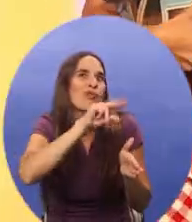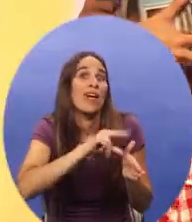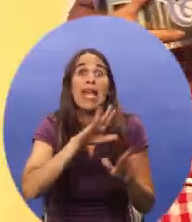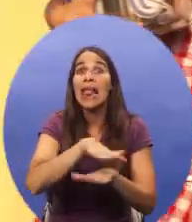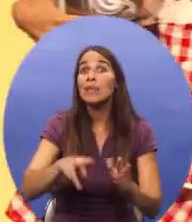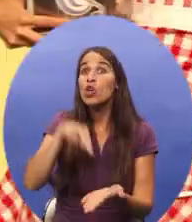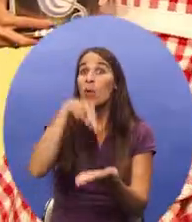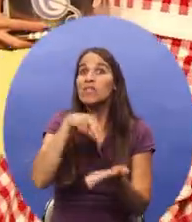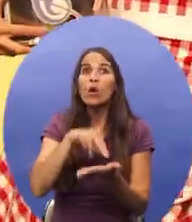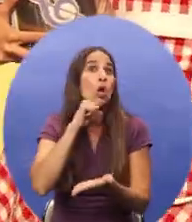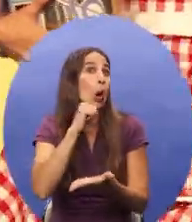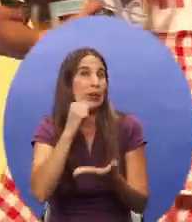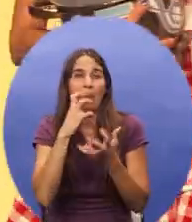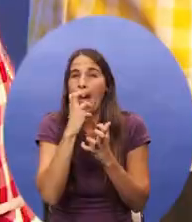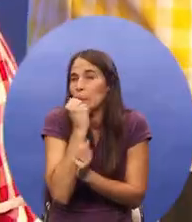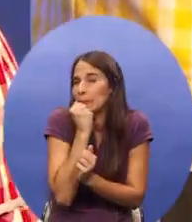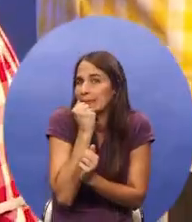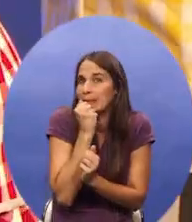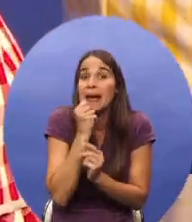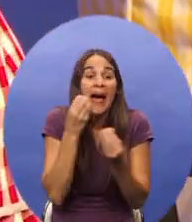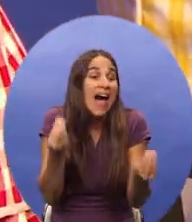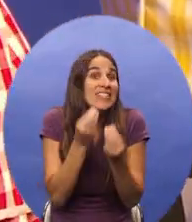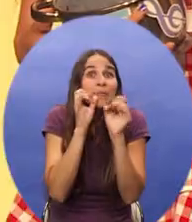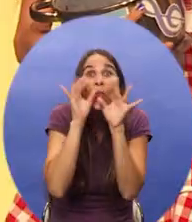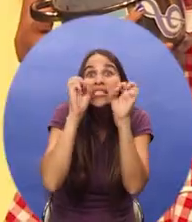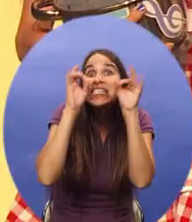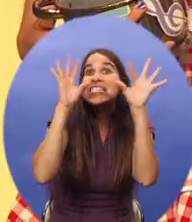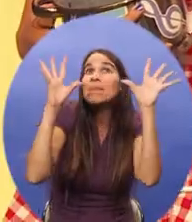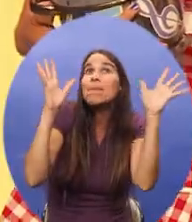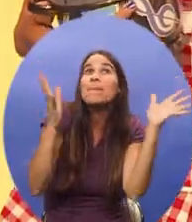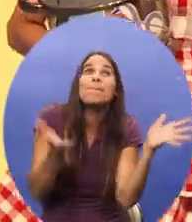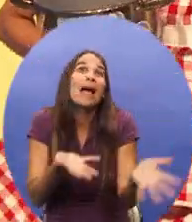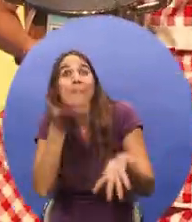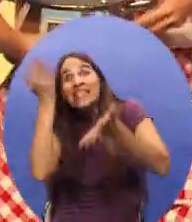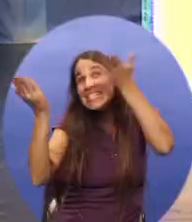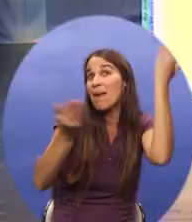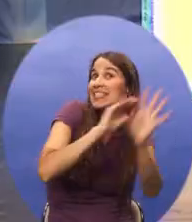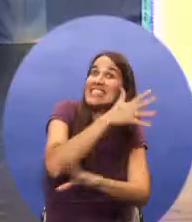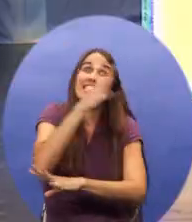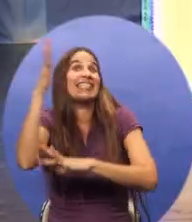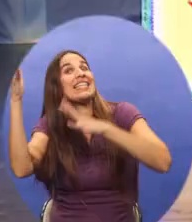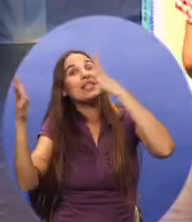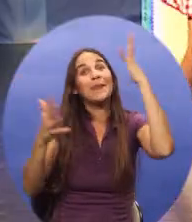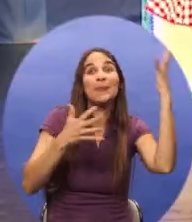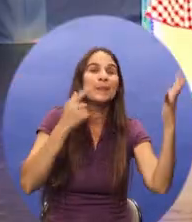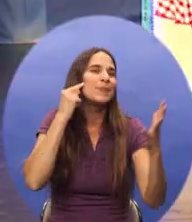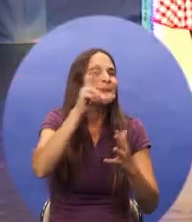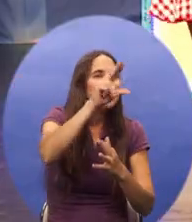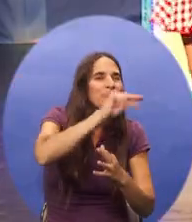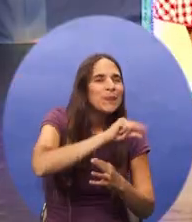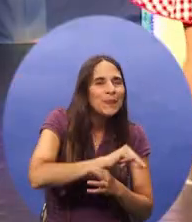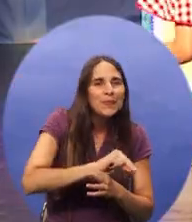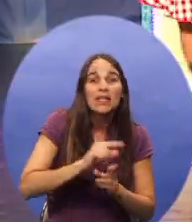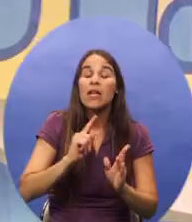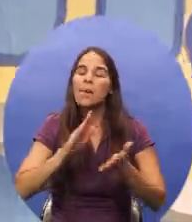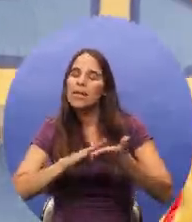לא רוצים חמוצים, חפצים, נוצצים, מקפיצים, עציצים. המקצב מגלה